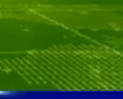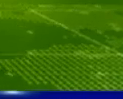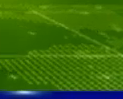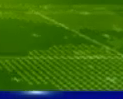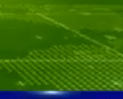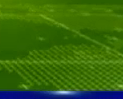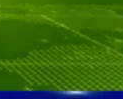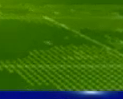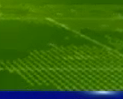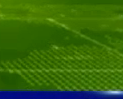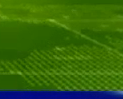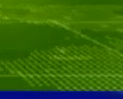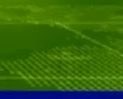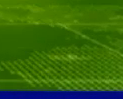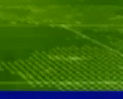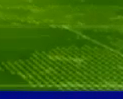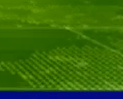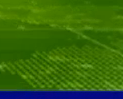yeres